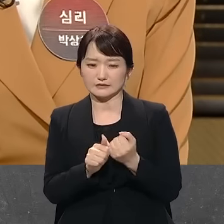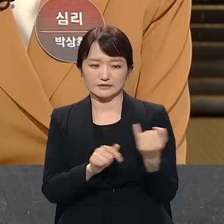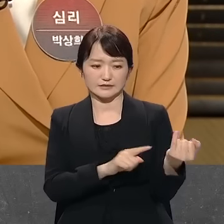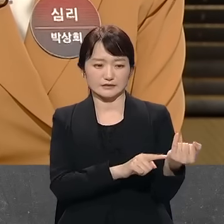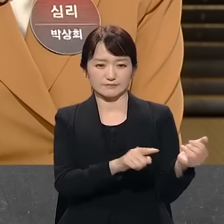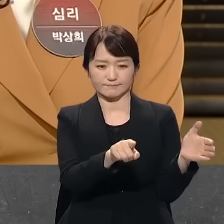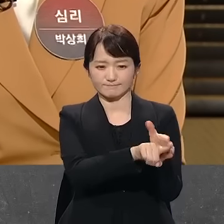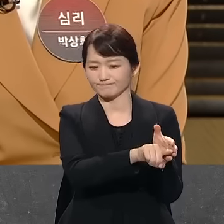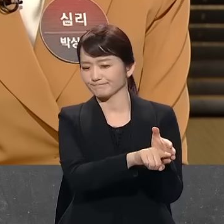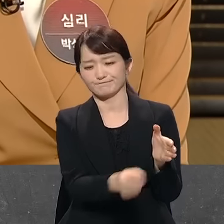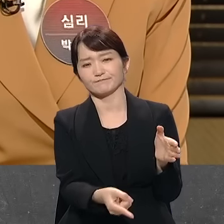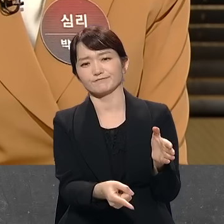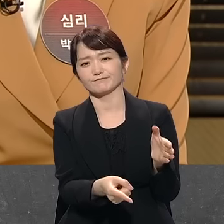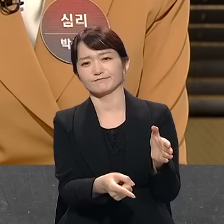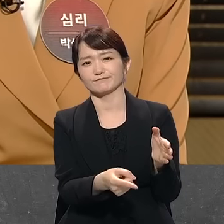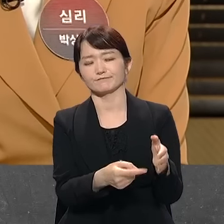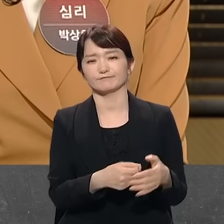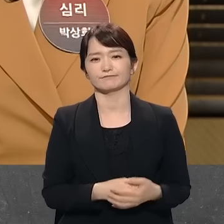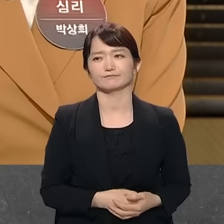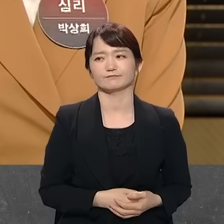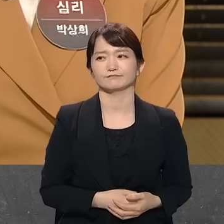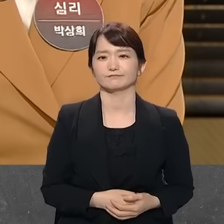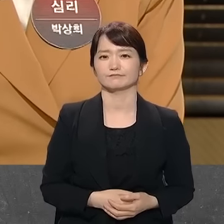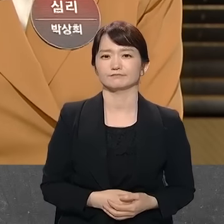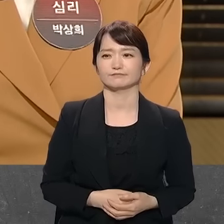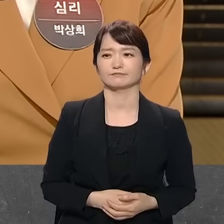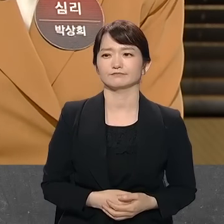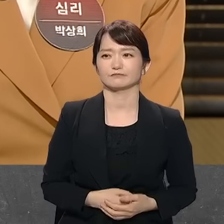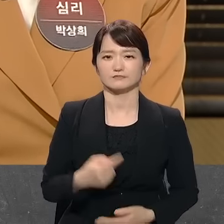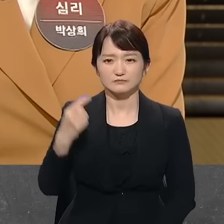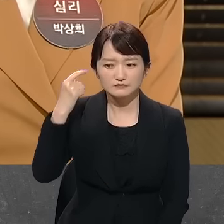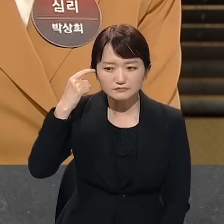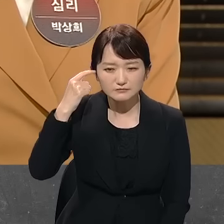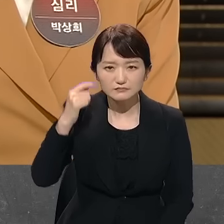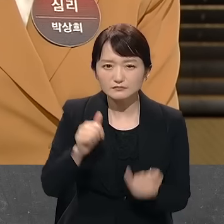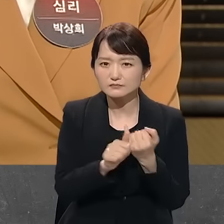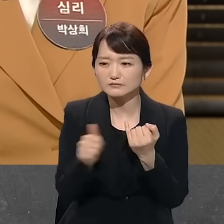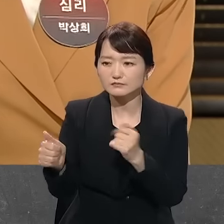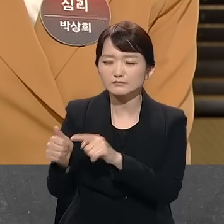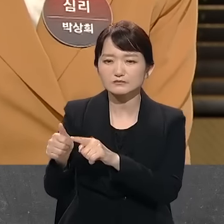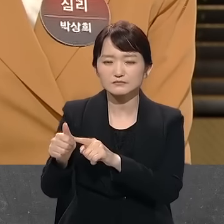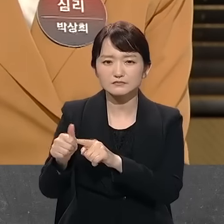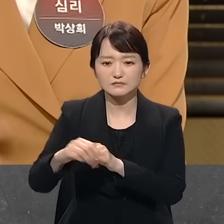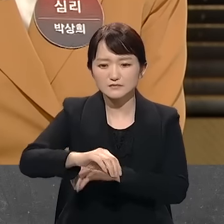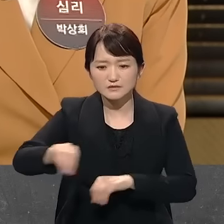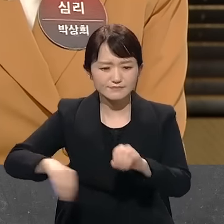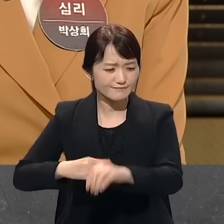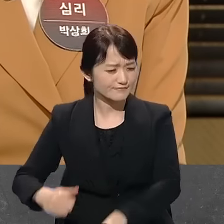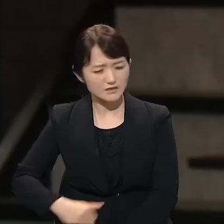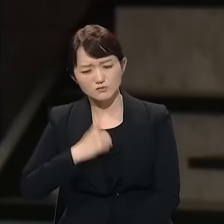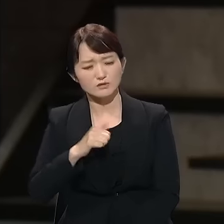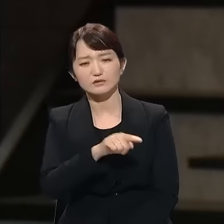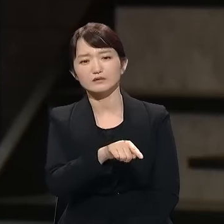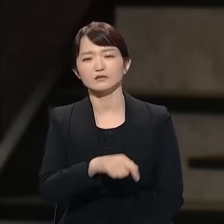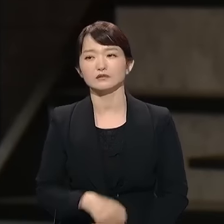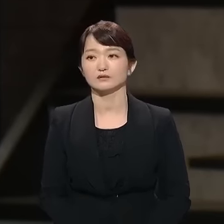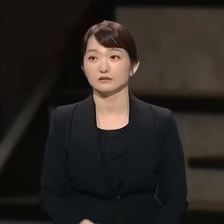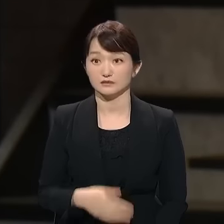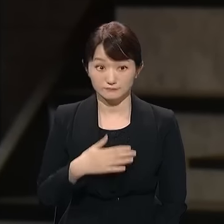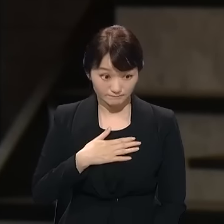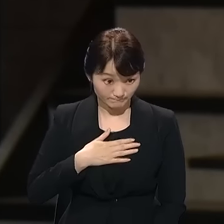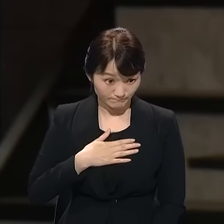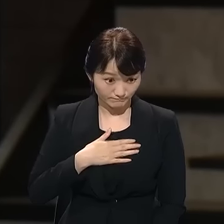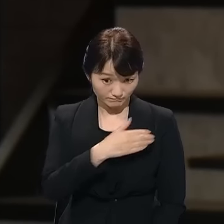깨버린 거다라고 생각을 한 거예요 근데 이제 그 얘기를 듣고 또 남편은 도리어 적반하장식으로 얘기하셨다 피 난 정말